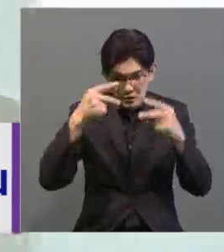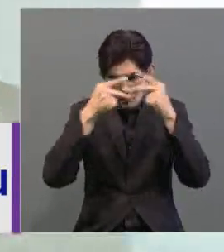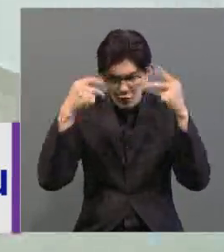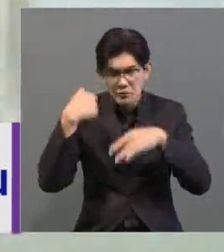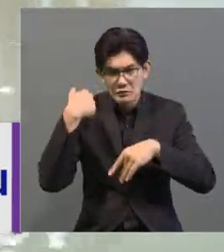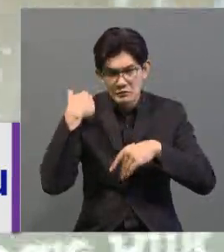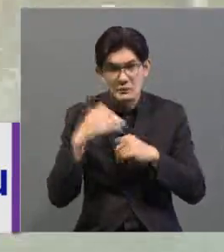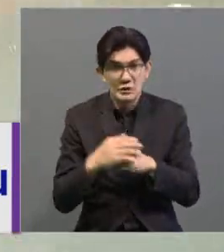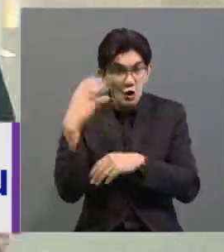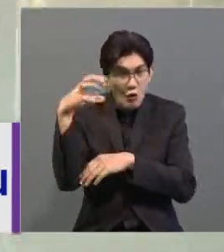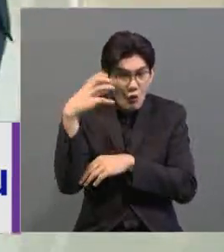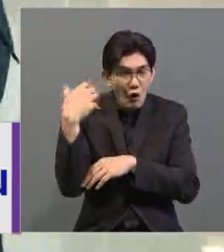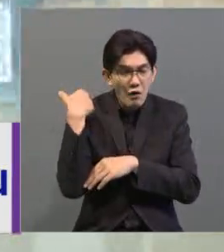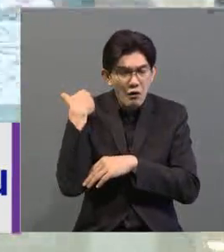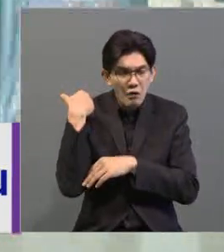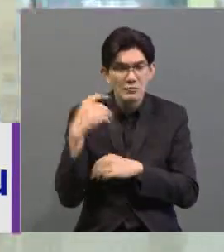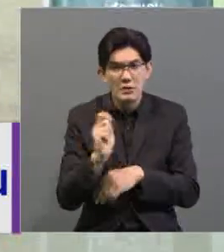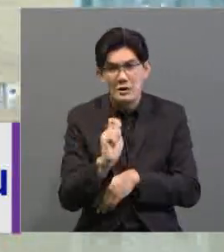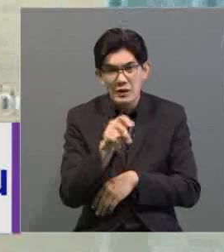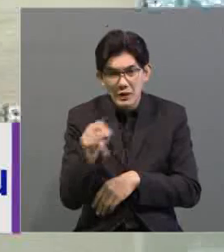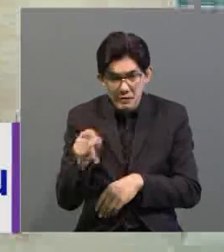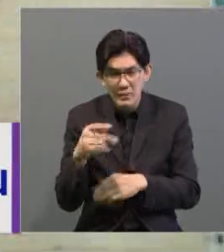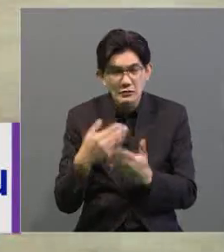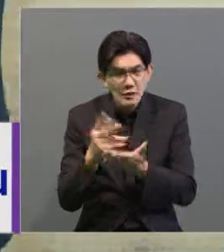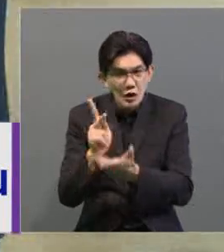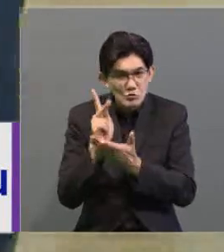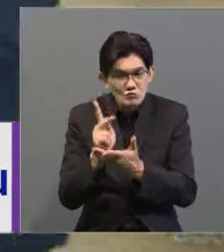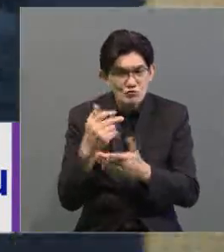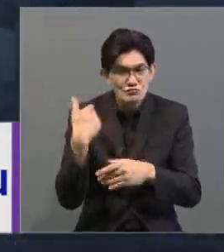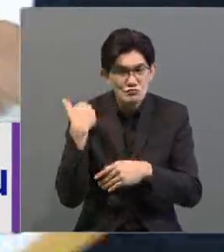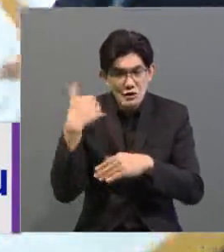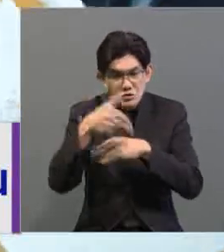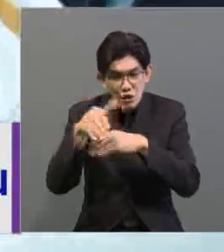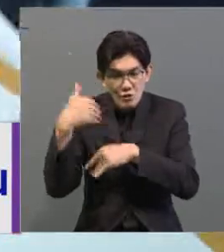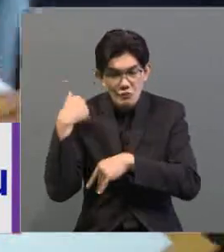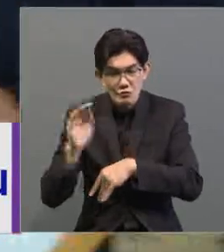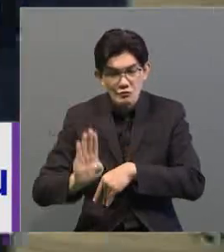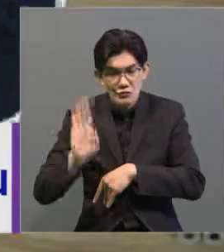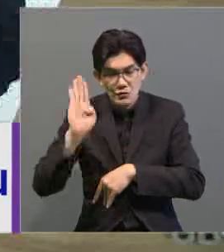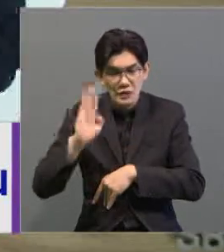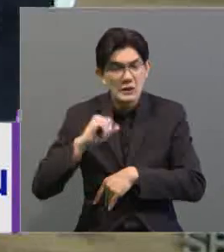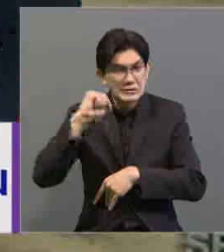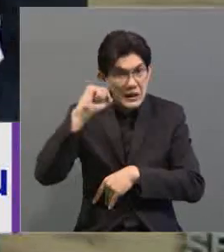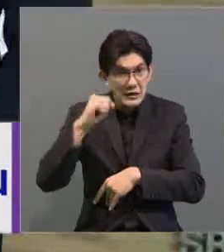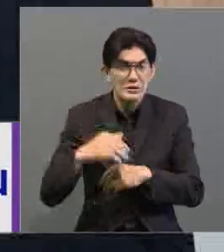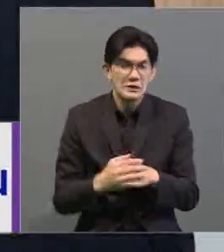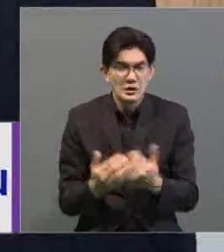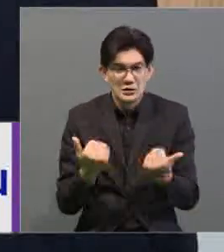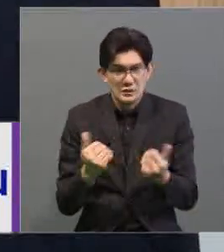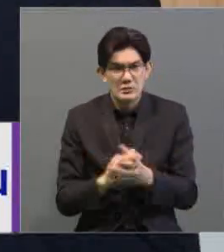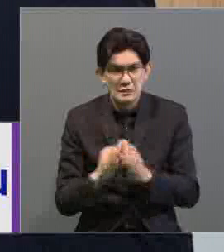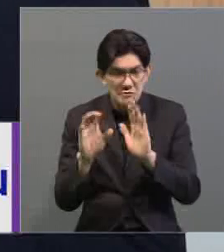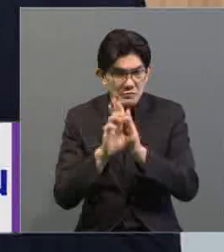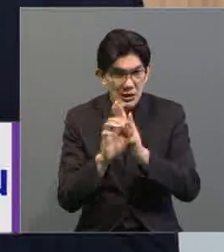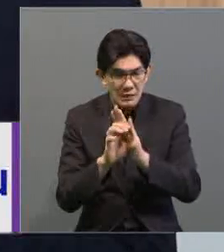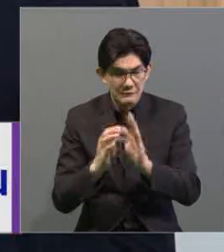ชีพที่เขาแอบอ้างตัวว่าเป็นแอปกู้เงินนอกระบบแอบอ้างใช้ชื่อว่าบริษัทไชโยแคปิตอลค่ะมีการนำ